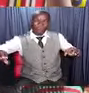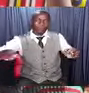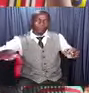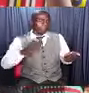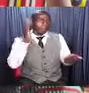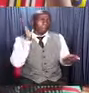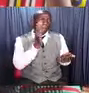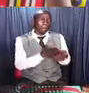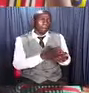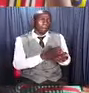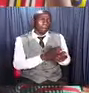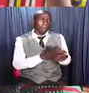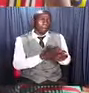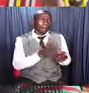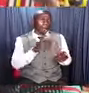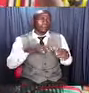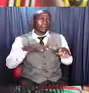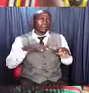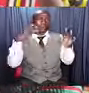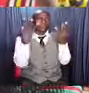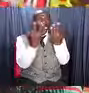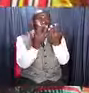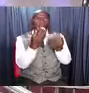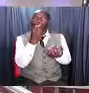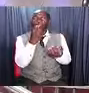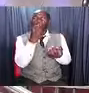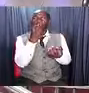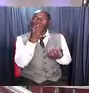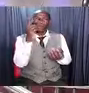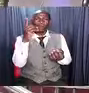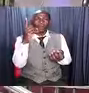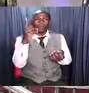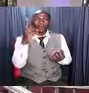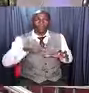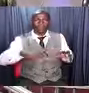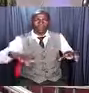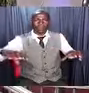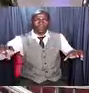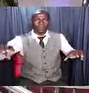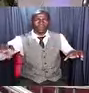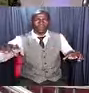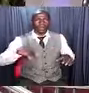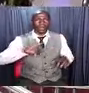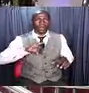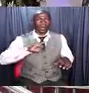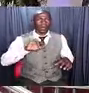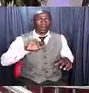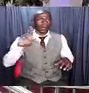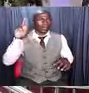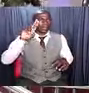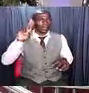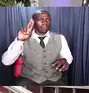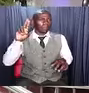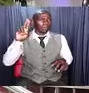Mihogo mmoja family yote inakula mjini. One cassava can be eaten by the whole family. Nakumbuka mimi. I